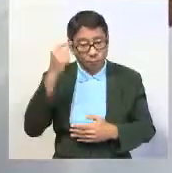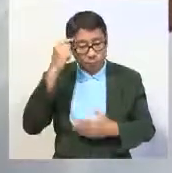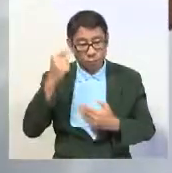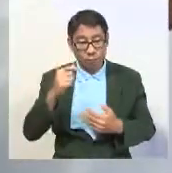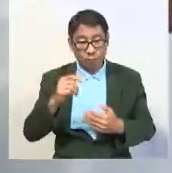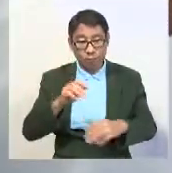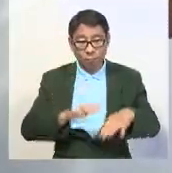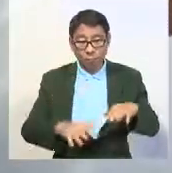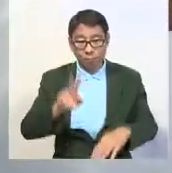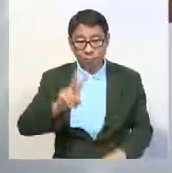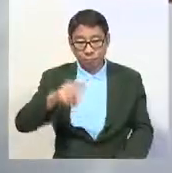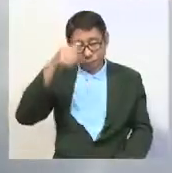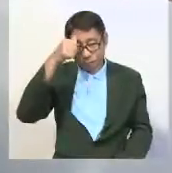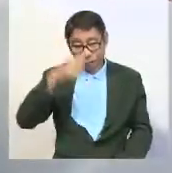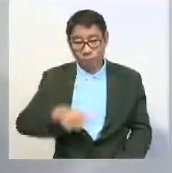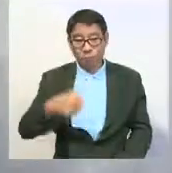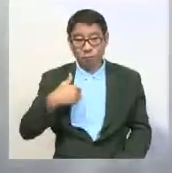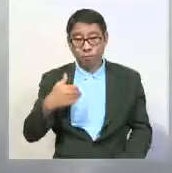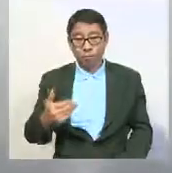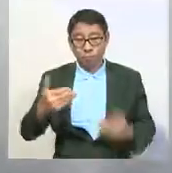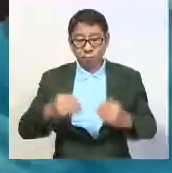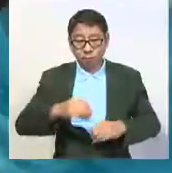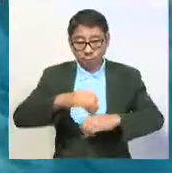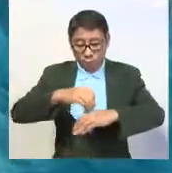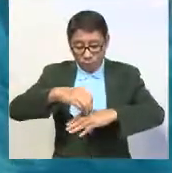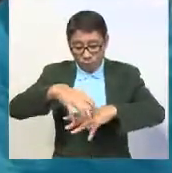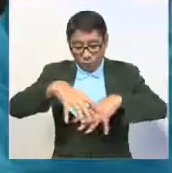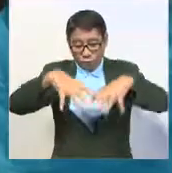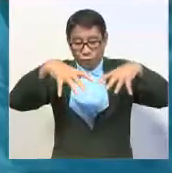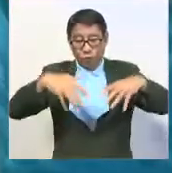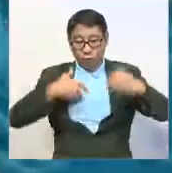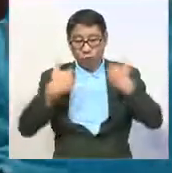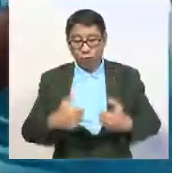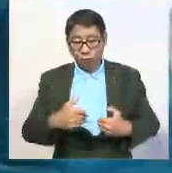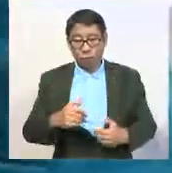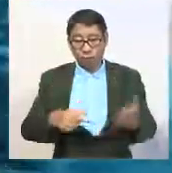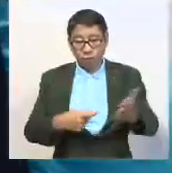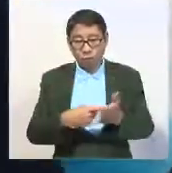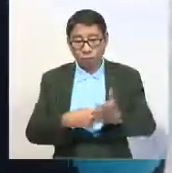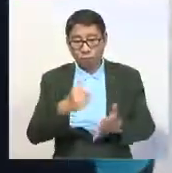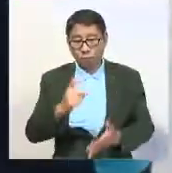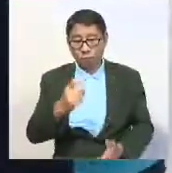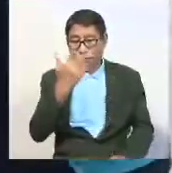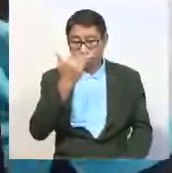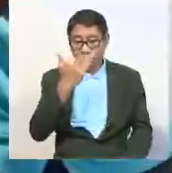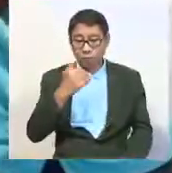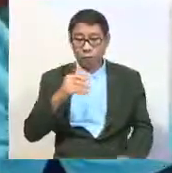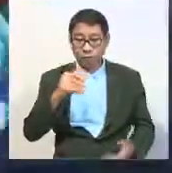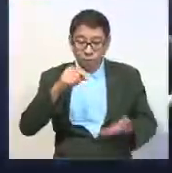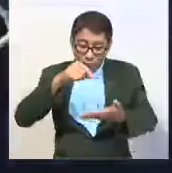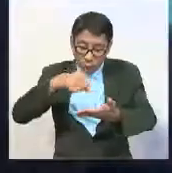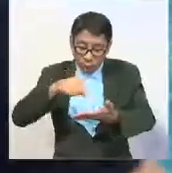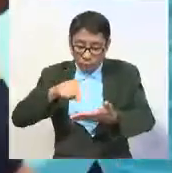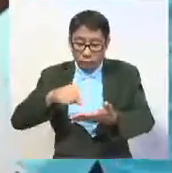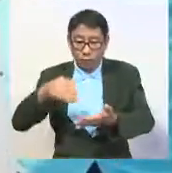าจะตายมาแล้วประมาณ2วันเพราะว่าตัวเริ่มพองแล้วตอนนี้ยังไม่ทราบสาเหตุของการตายที่แท้จริงต้องนำไปตรวจ